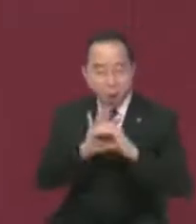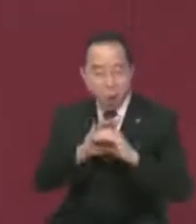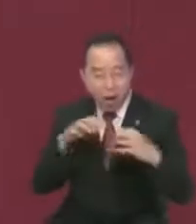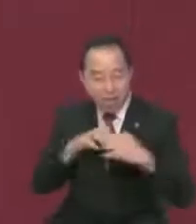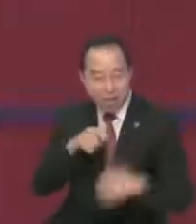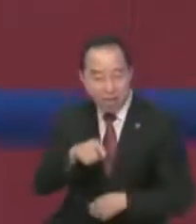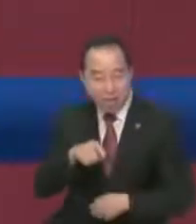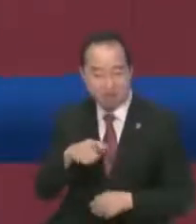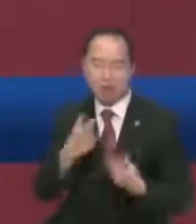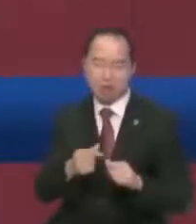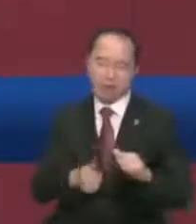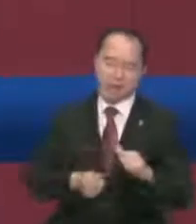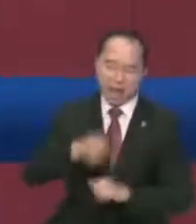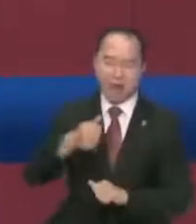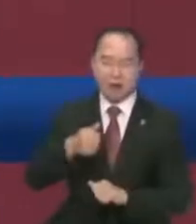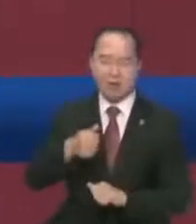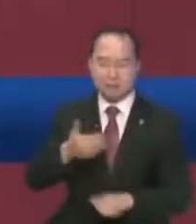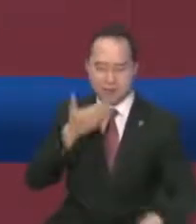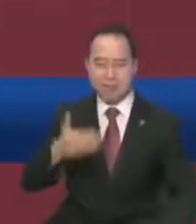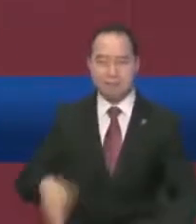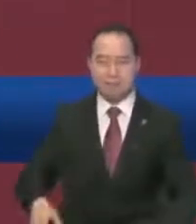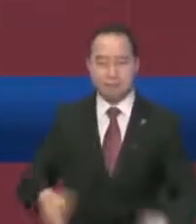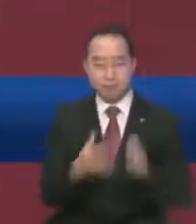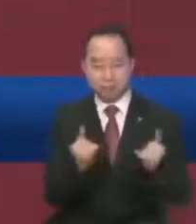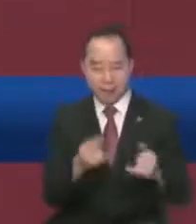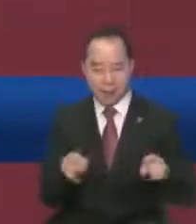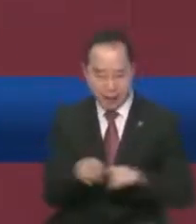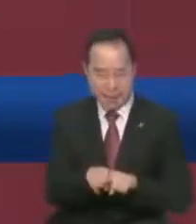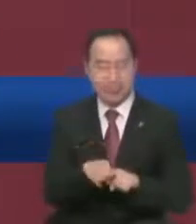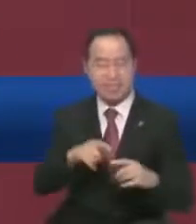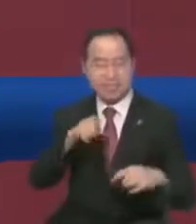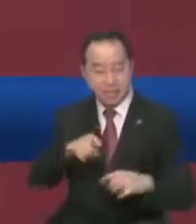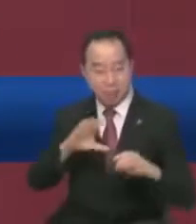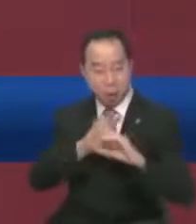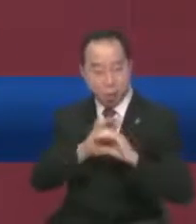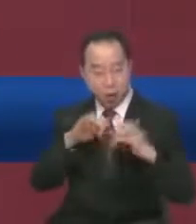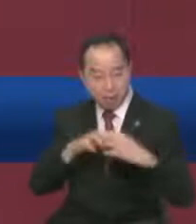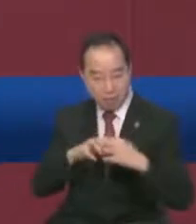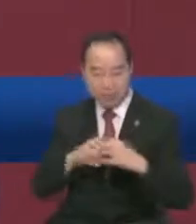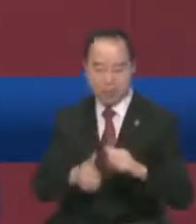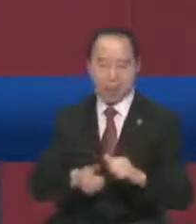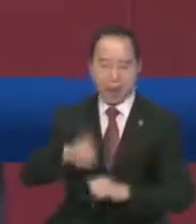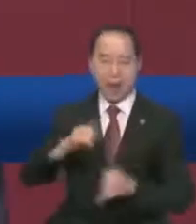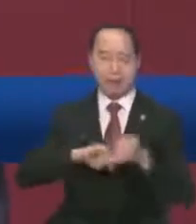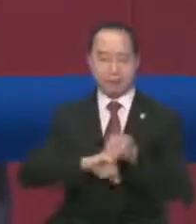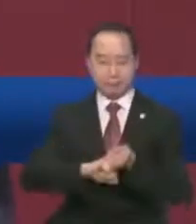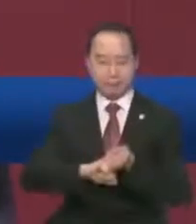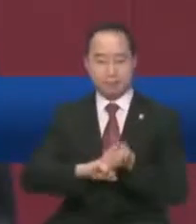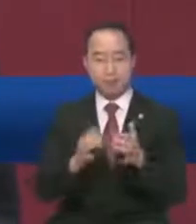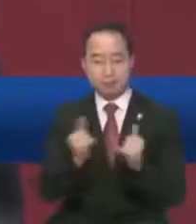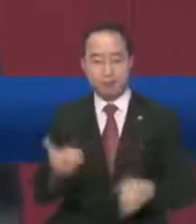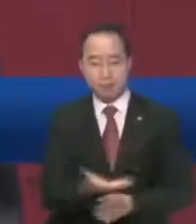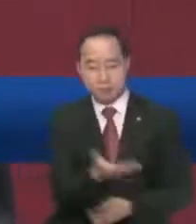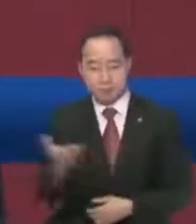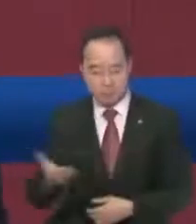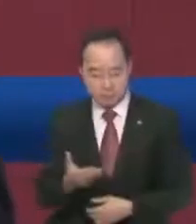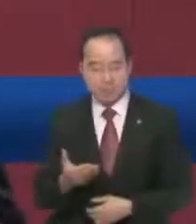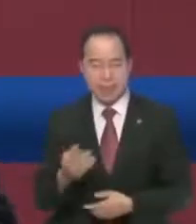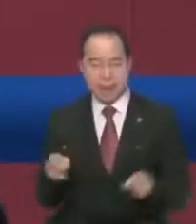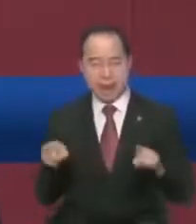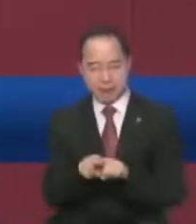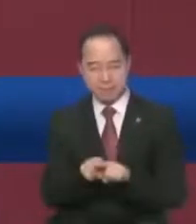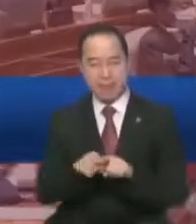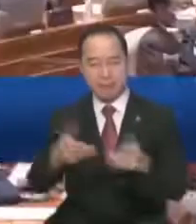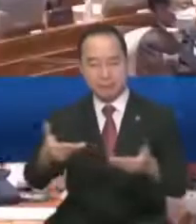국민 여러분과 함께 이 전쟁을 기필코 승리로 이끌겠습니다. 국민 여러분께서 변함없이 함께해 주시기를